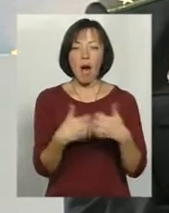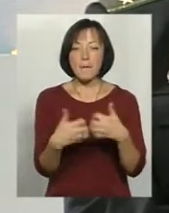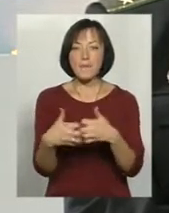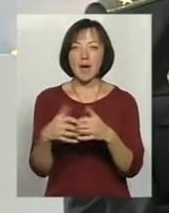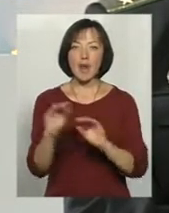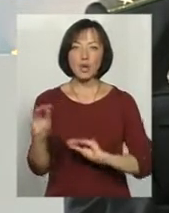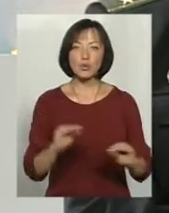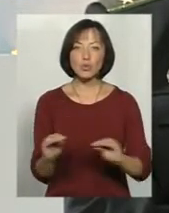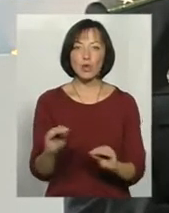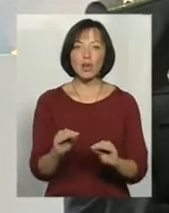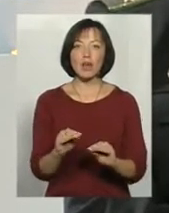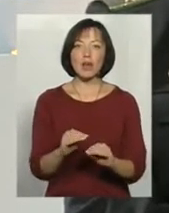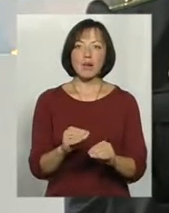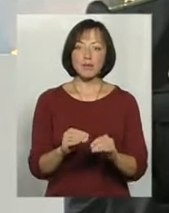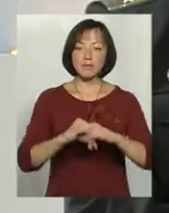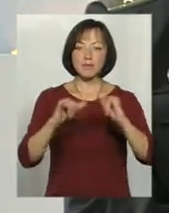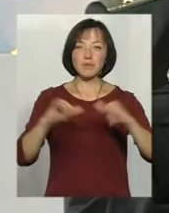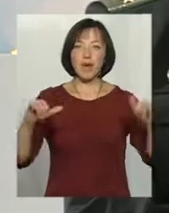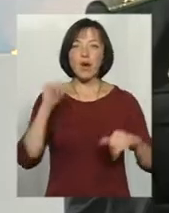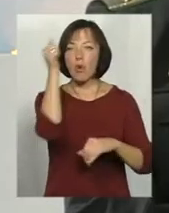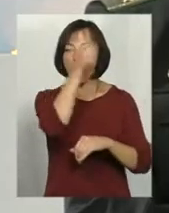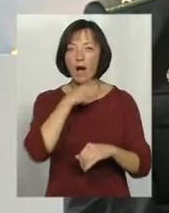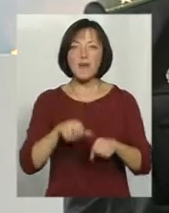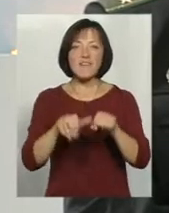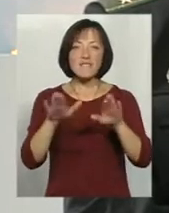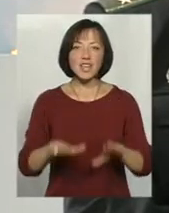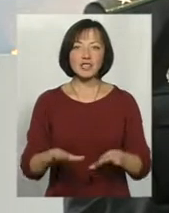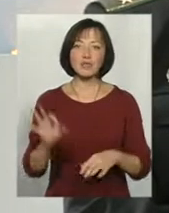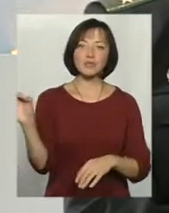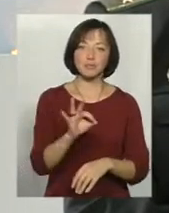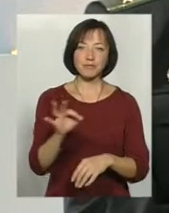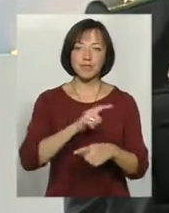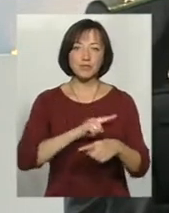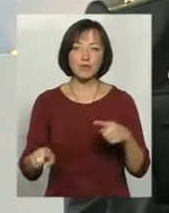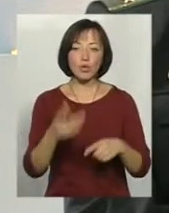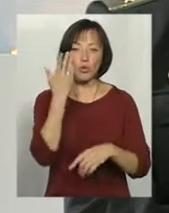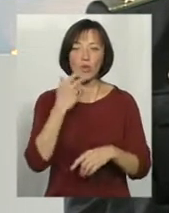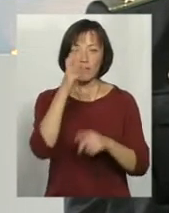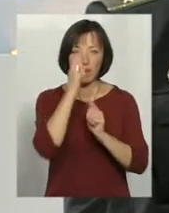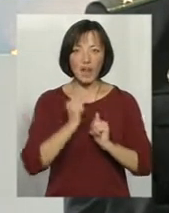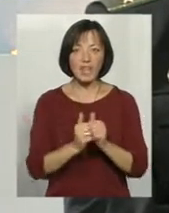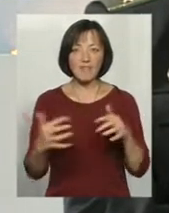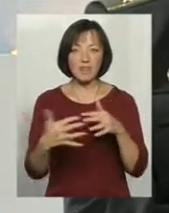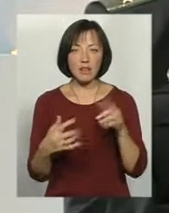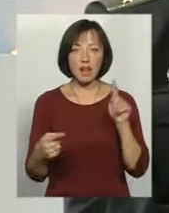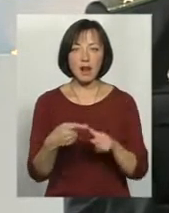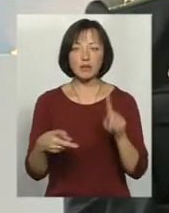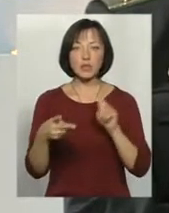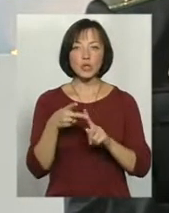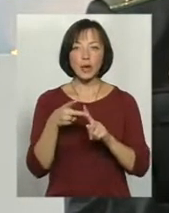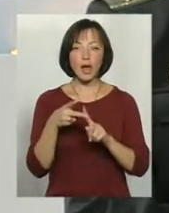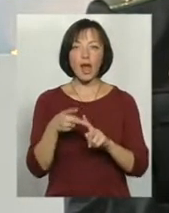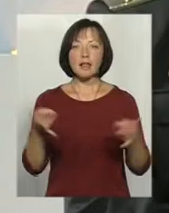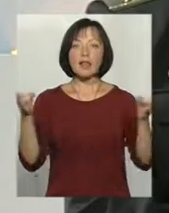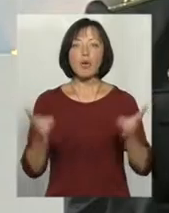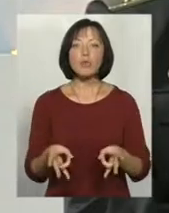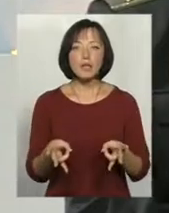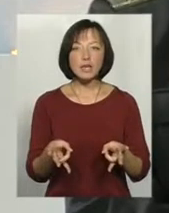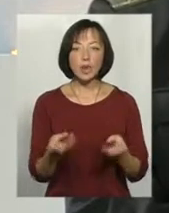вона накопичувалась роками. І вирішити її так швидко, коли в країні, по-перше, йде війна, раз. По-друге,